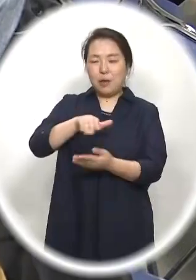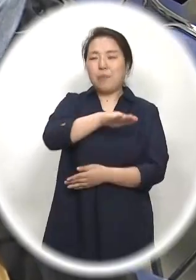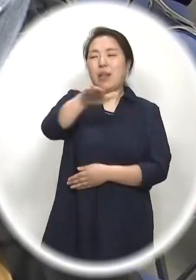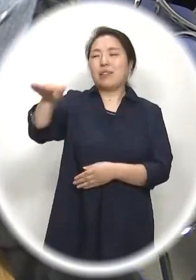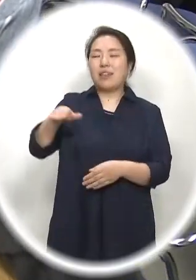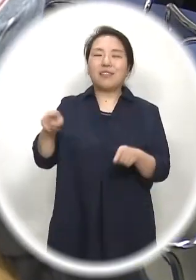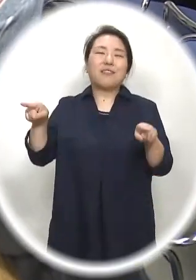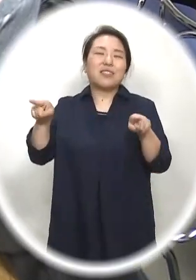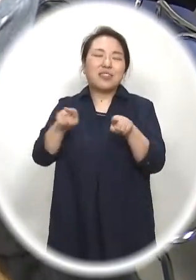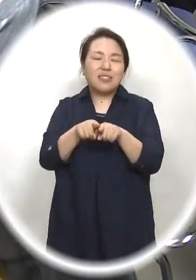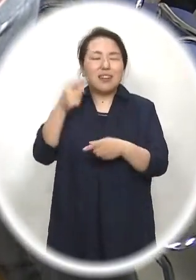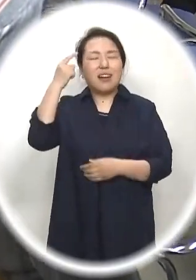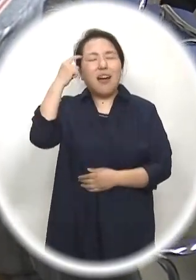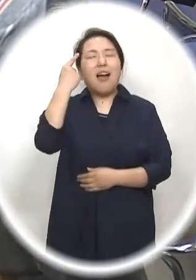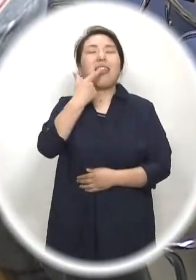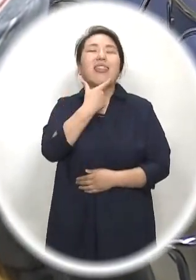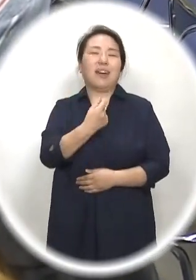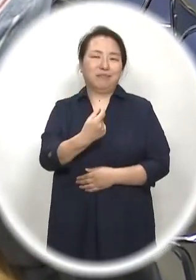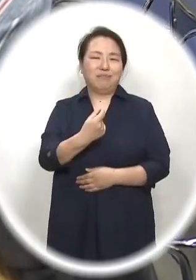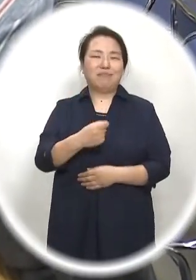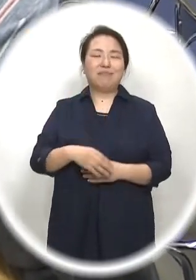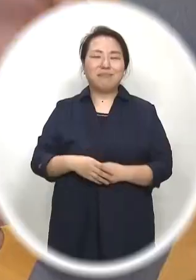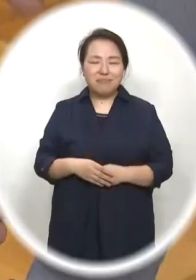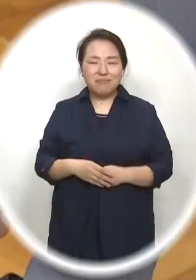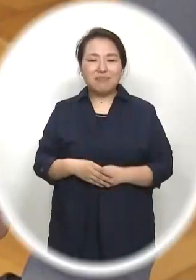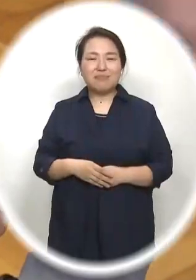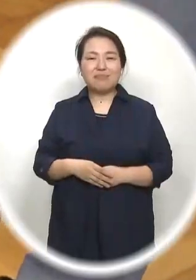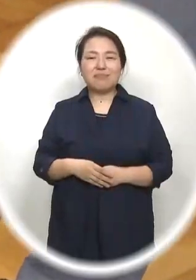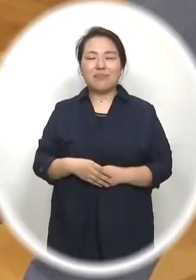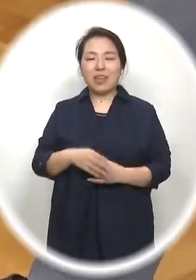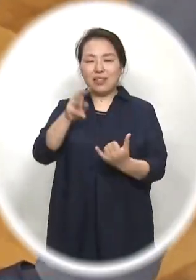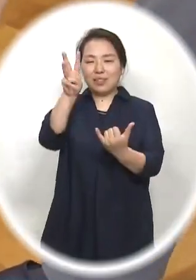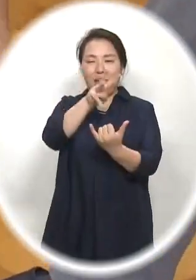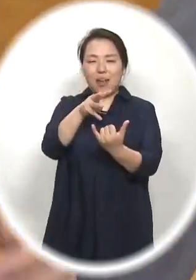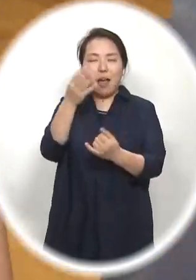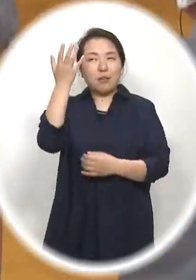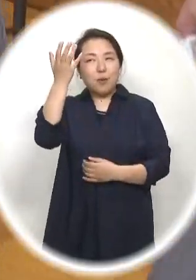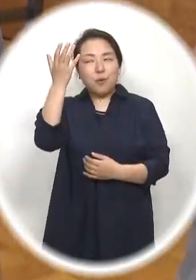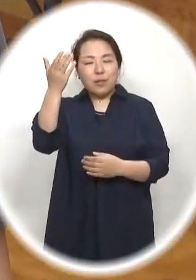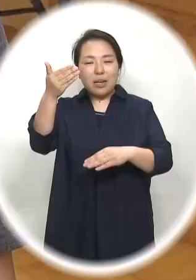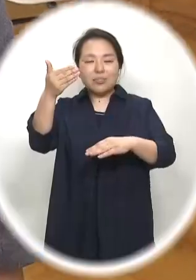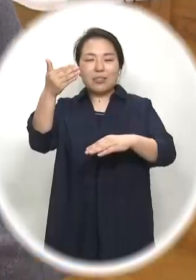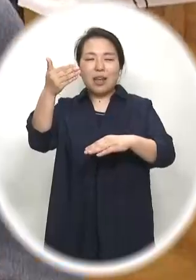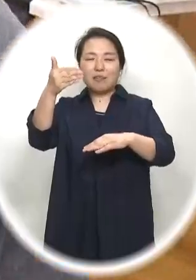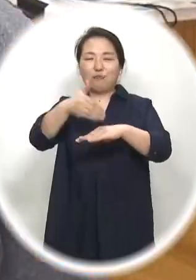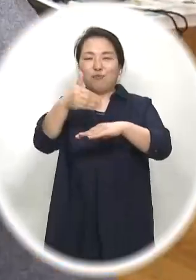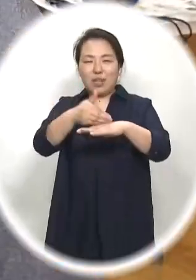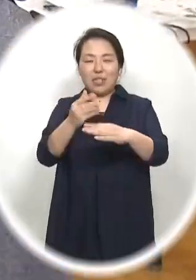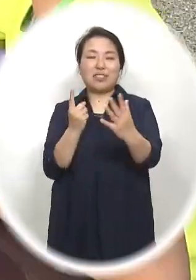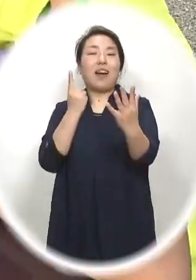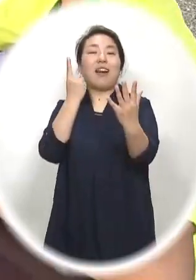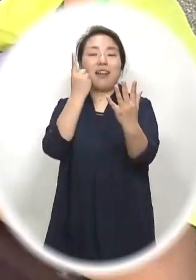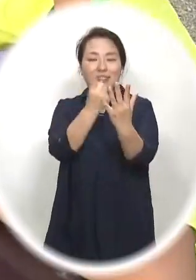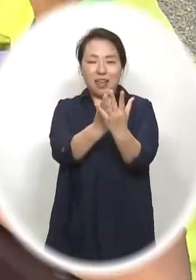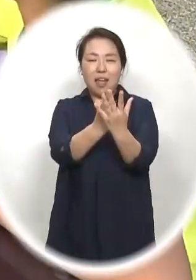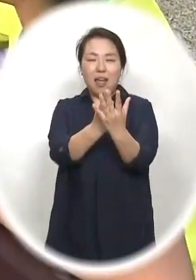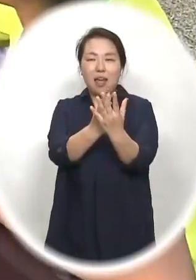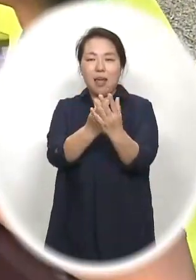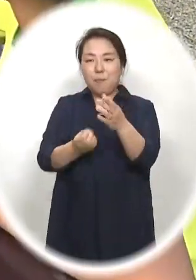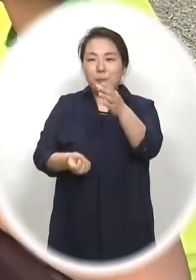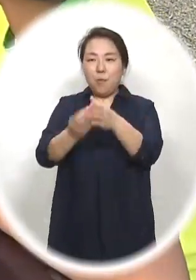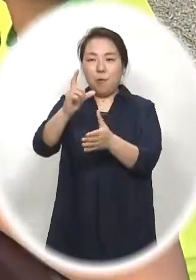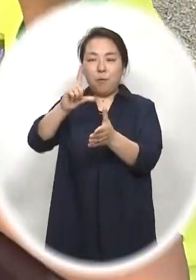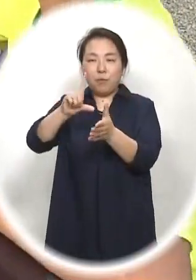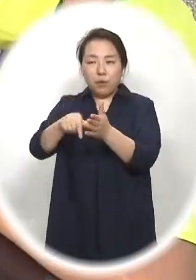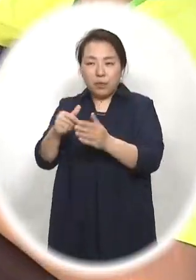緒に考えていきたいなと思っております。 災害を想定した訓練に参加することで緊急時に